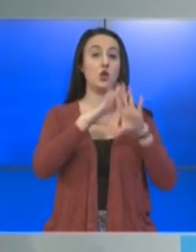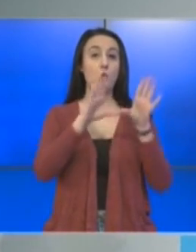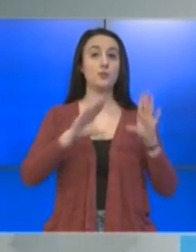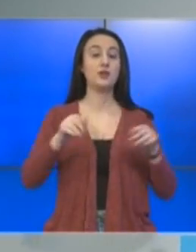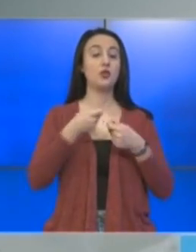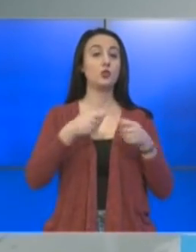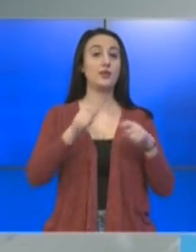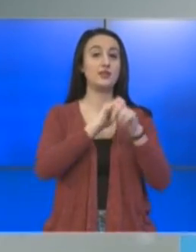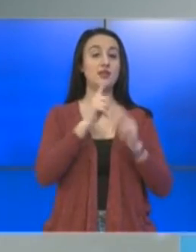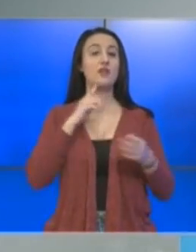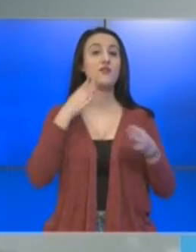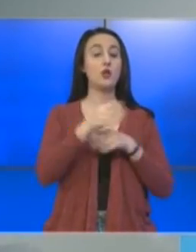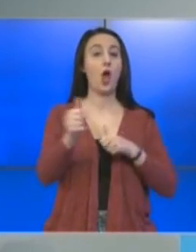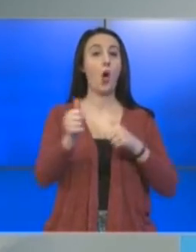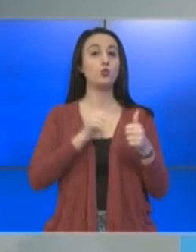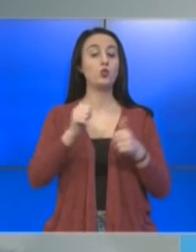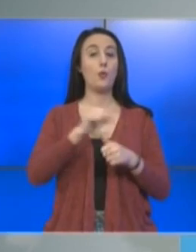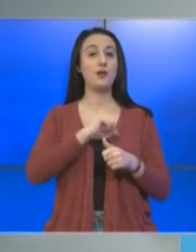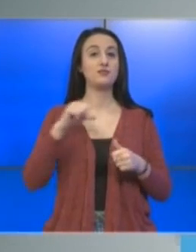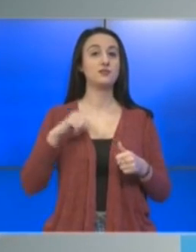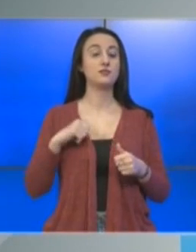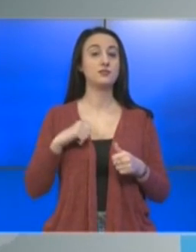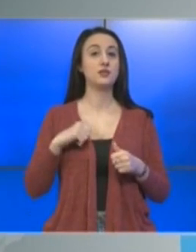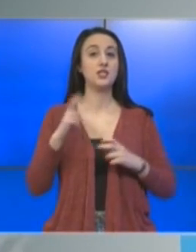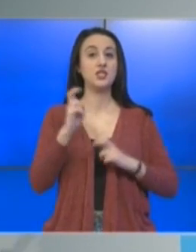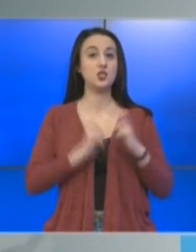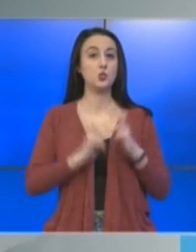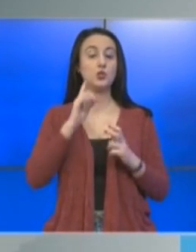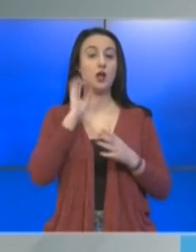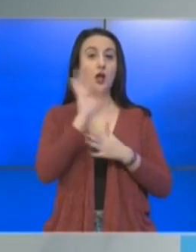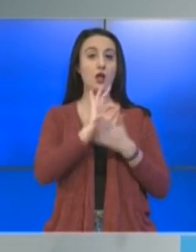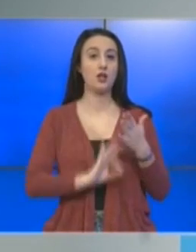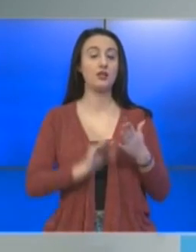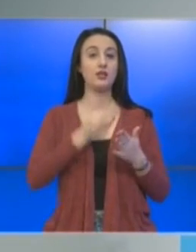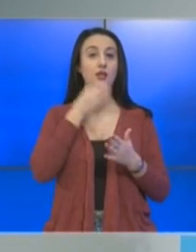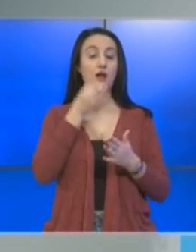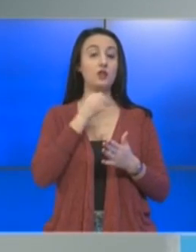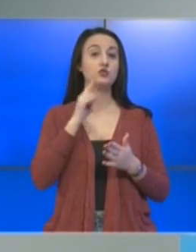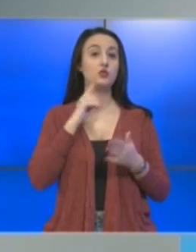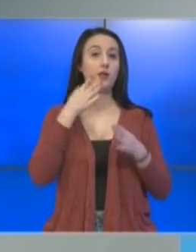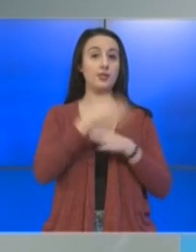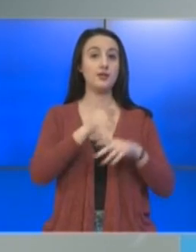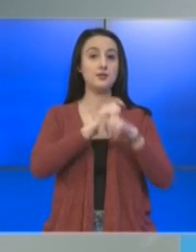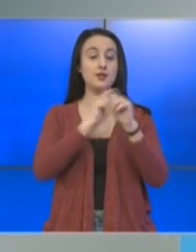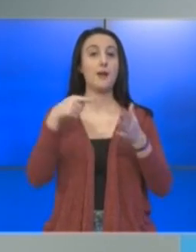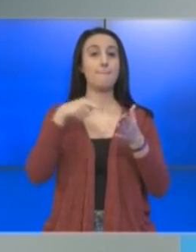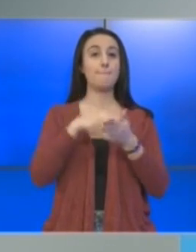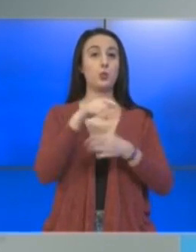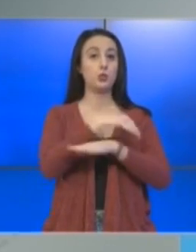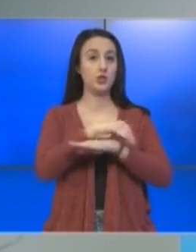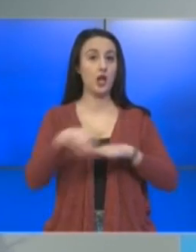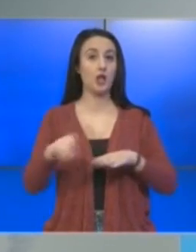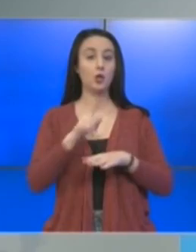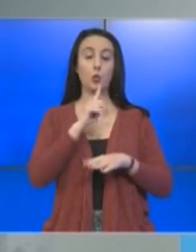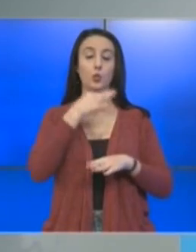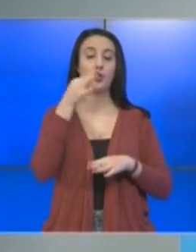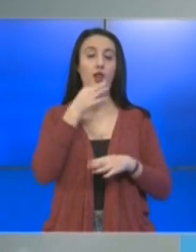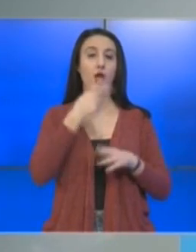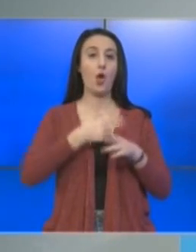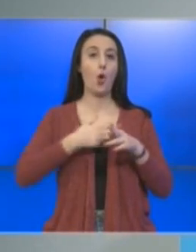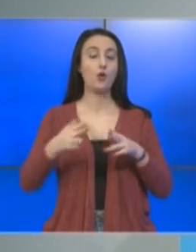de Sud vor intra automat în carantină și vor trebui să completeze o declarație. Cei care intră în țară pe la punctele de frontieră și nu declară